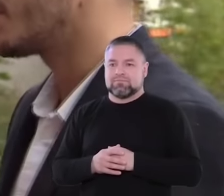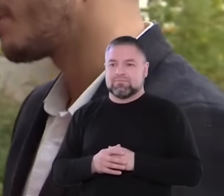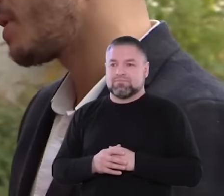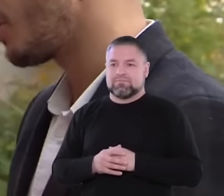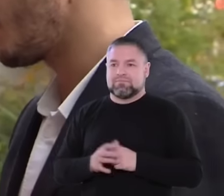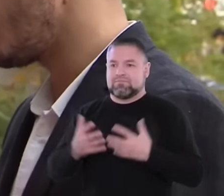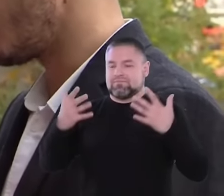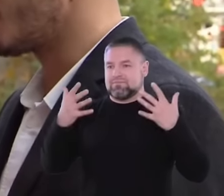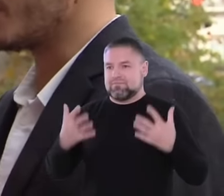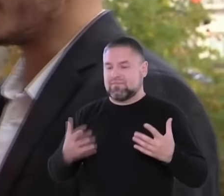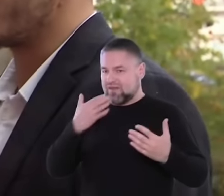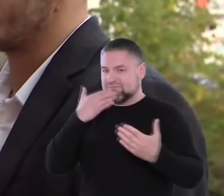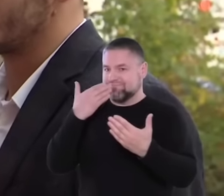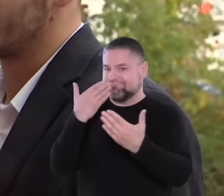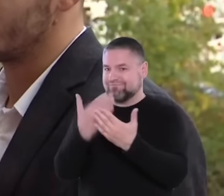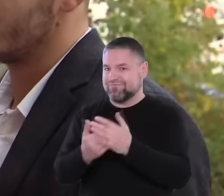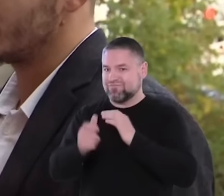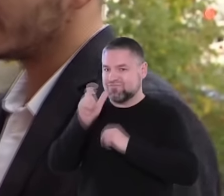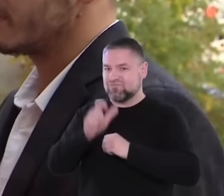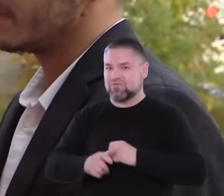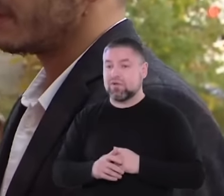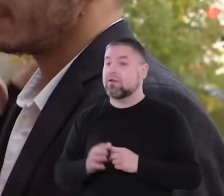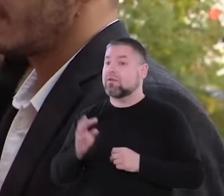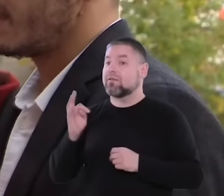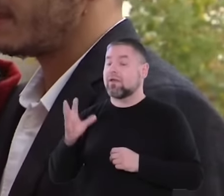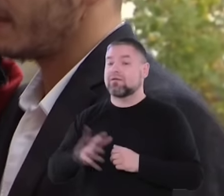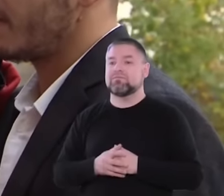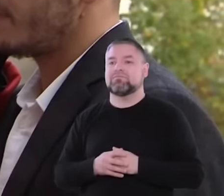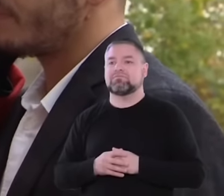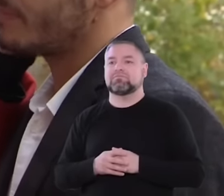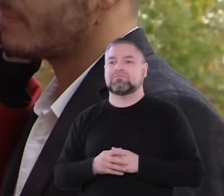A poza tym chcę się tobie do czegoś przyznać. Tak?